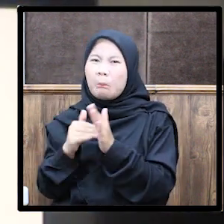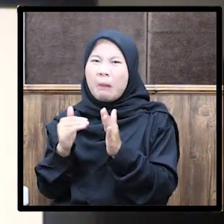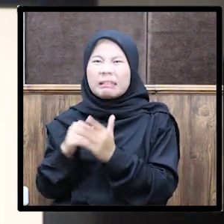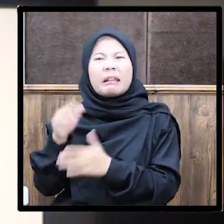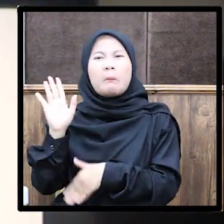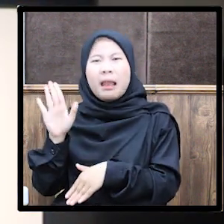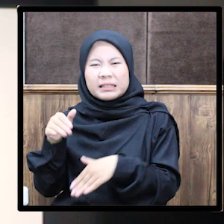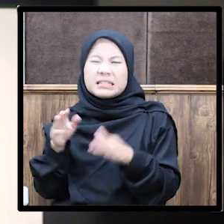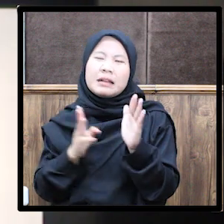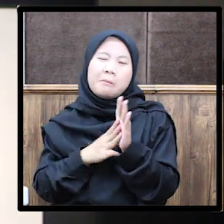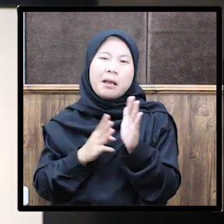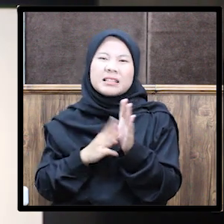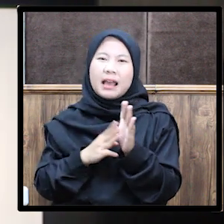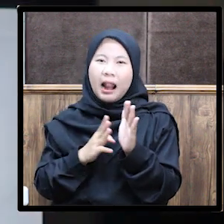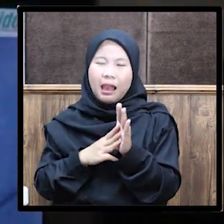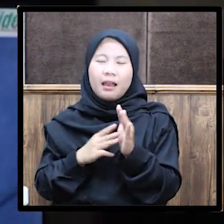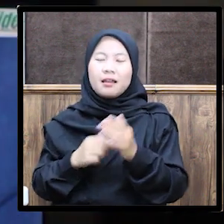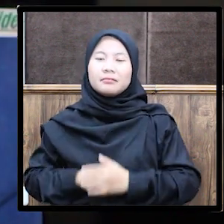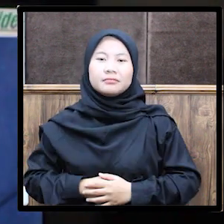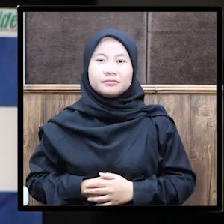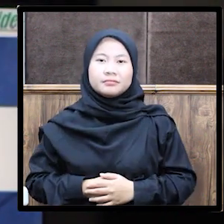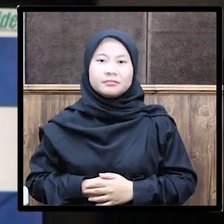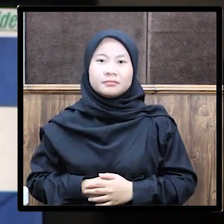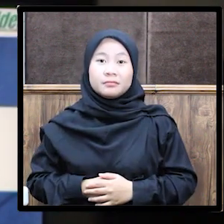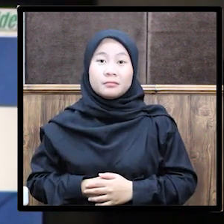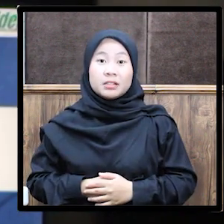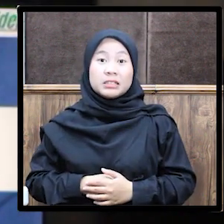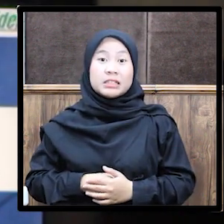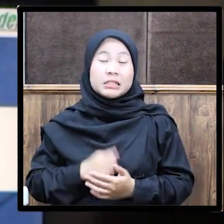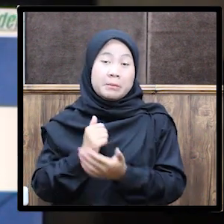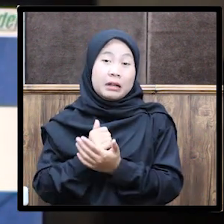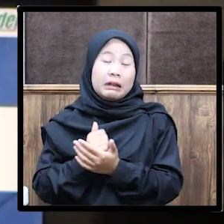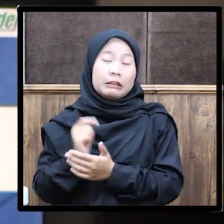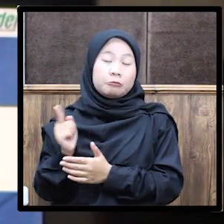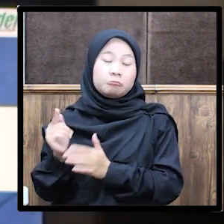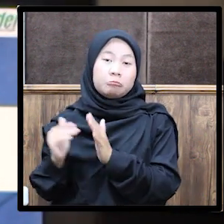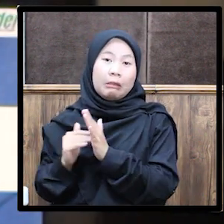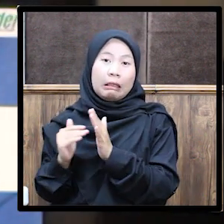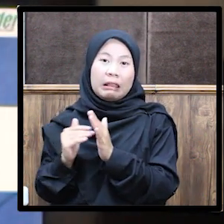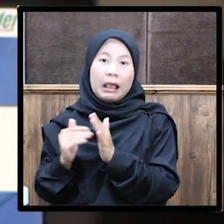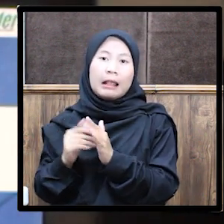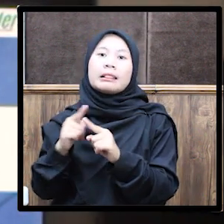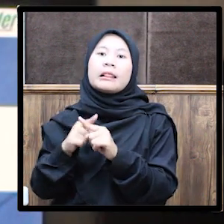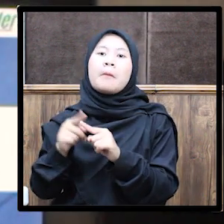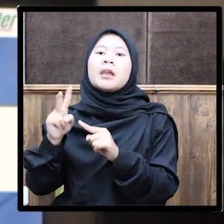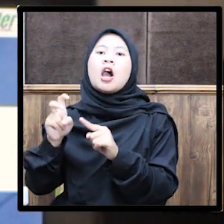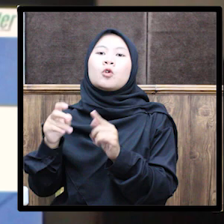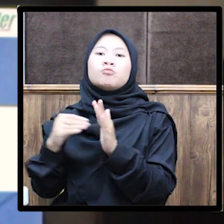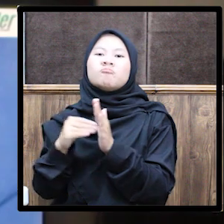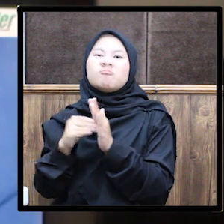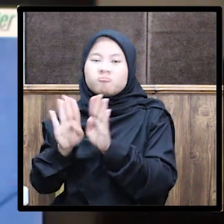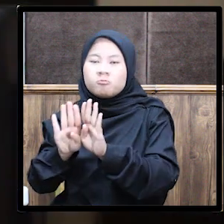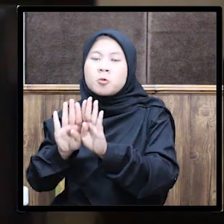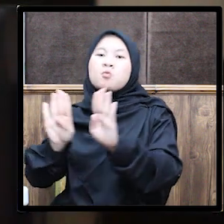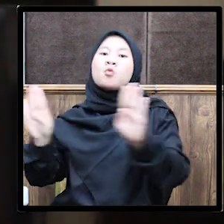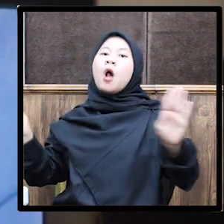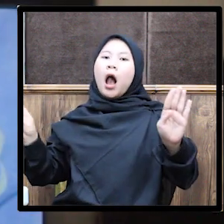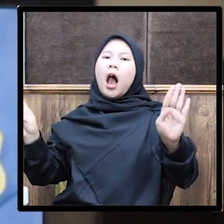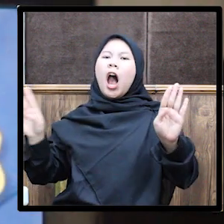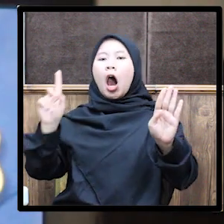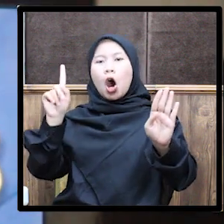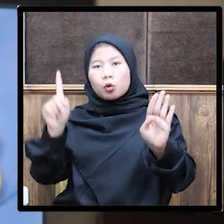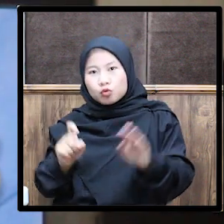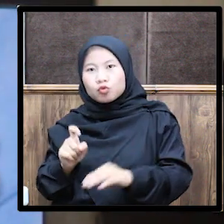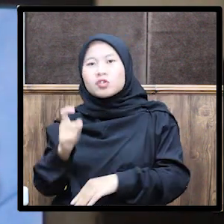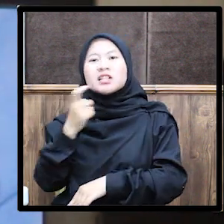mereka luar biasa loh. Itu yang kemudian tantangannya. Tetapi itu harus dibuka ruang-ruang itu. Ya harus